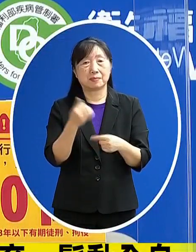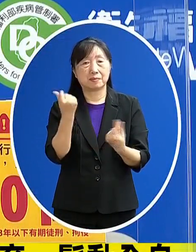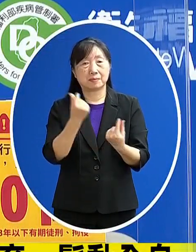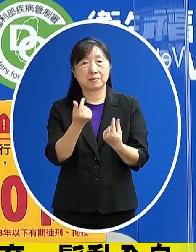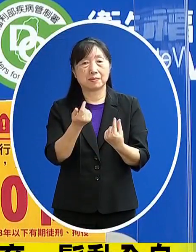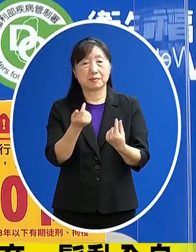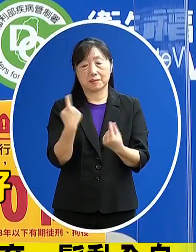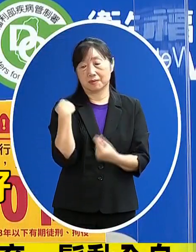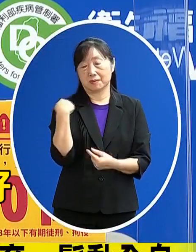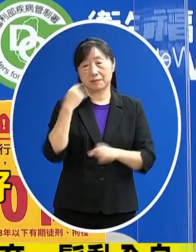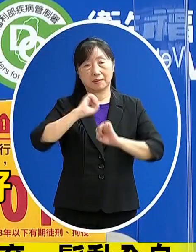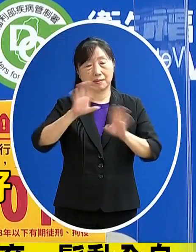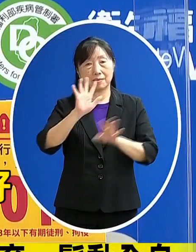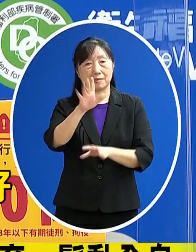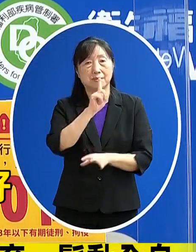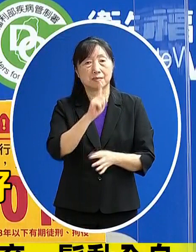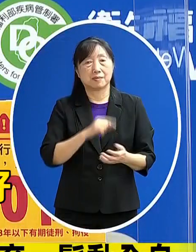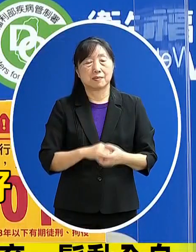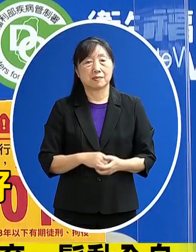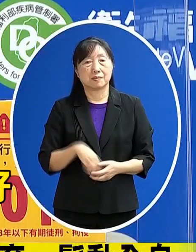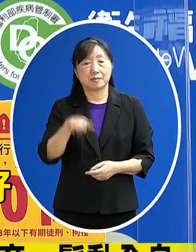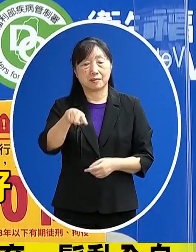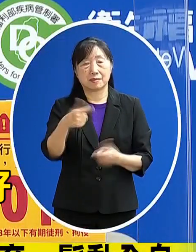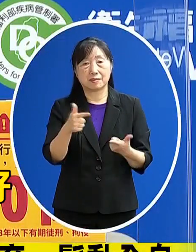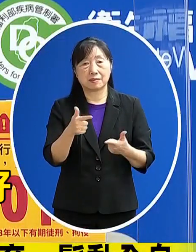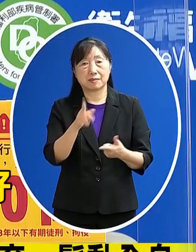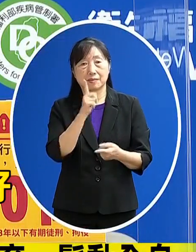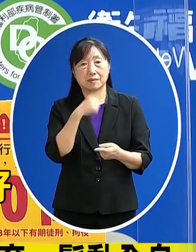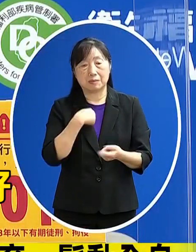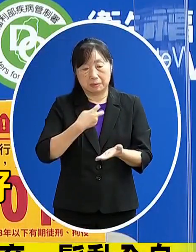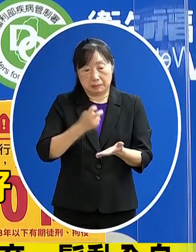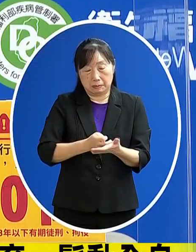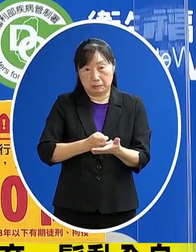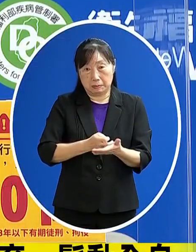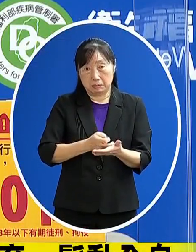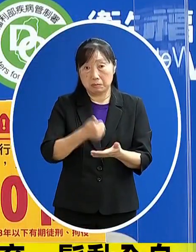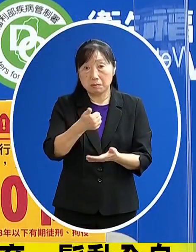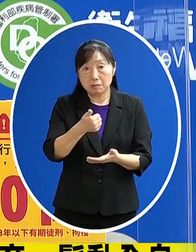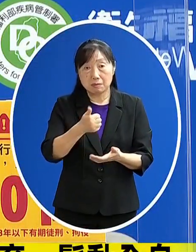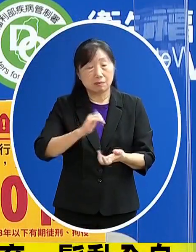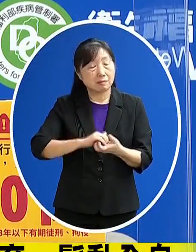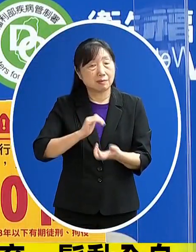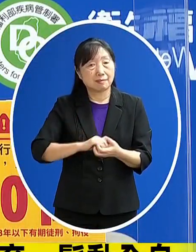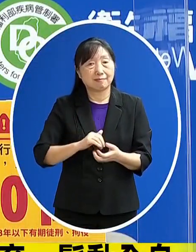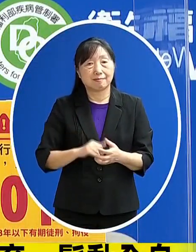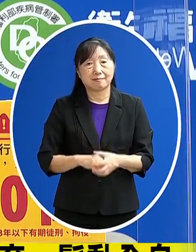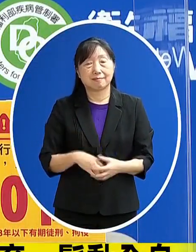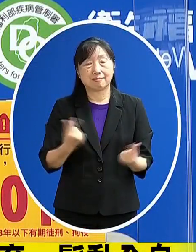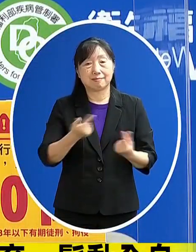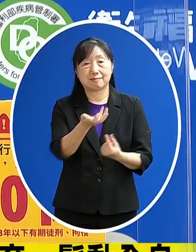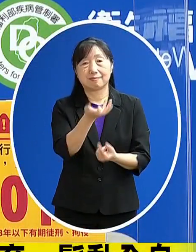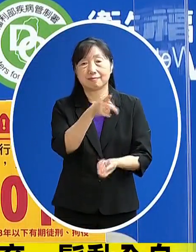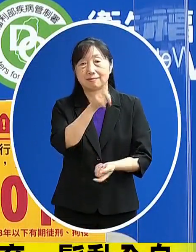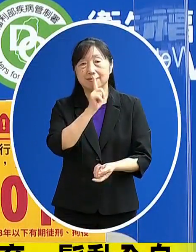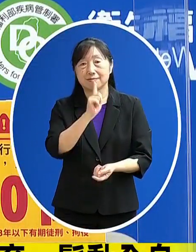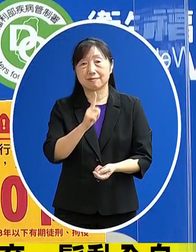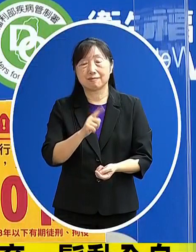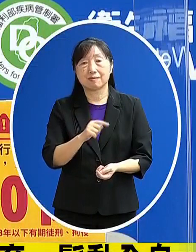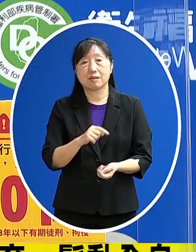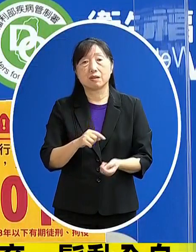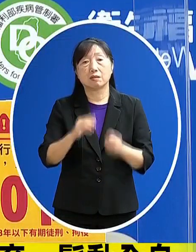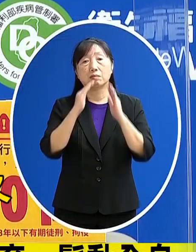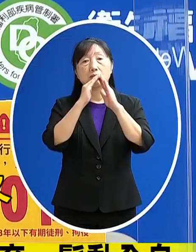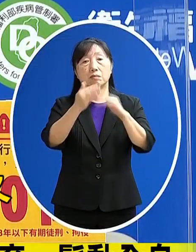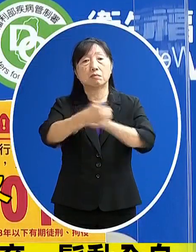再三强调。这种事情不是说越严越好了哈，越严就是规定，就像你刚刚讲的，就干脆就封